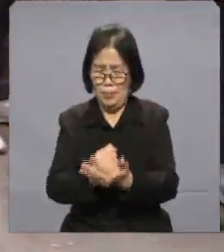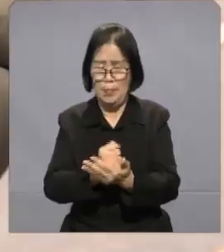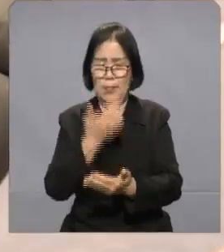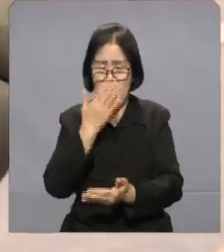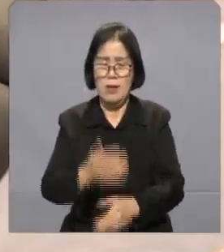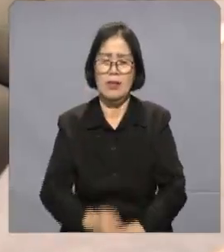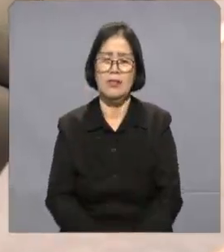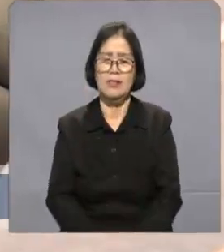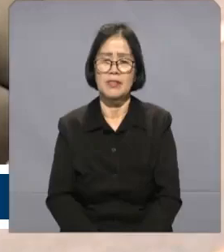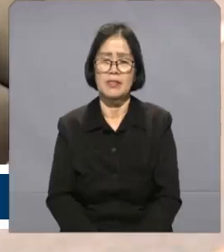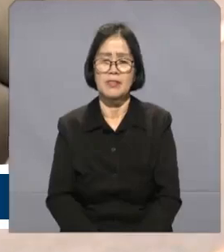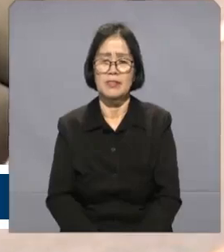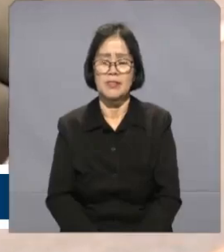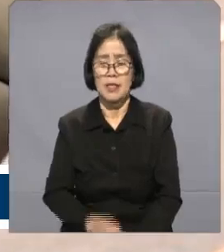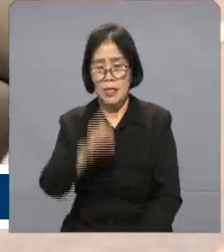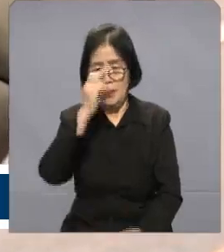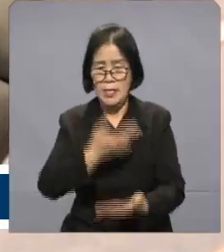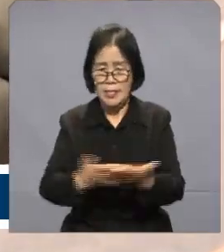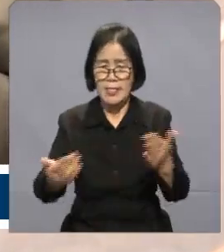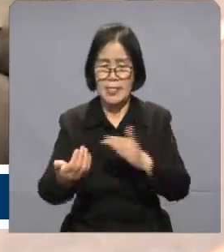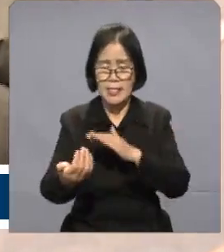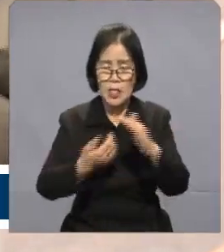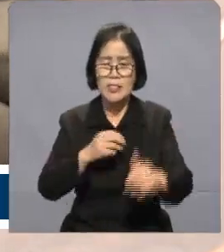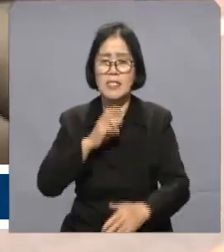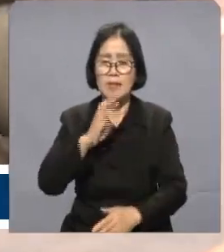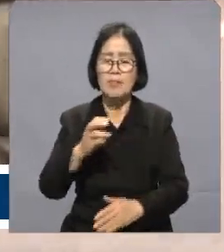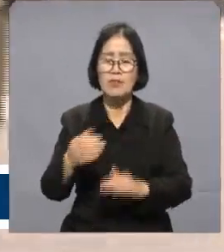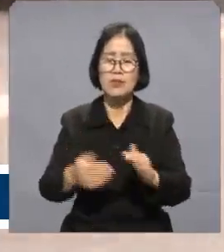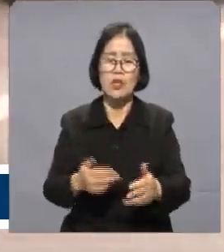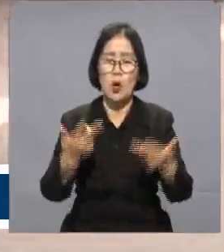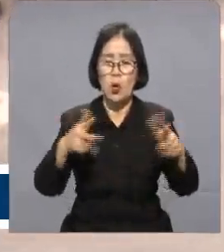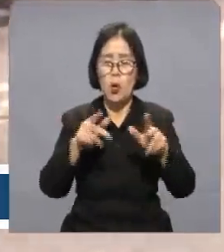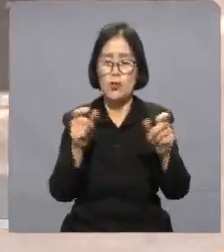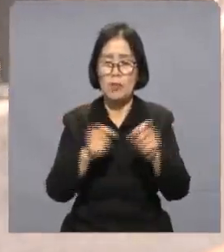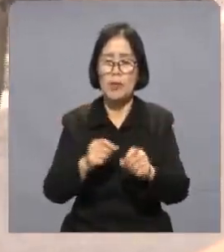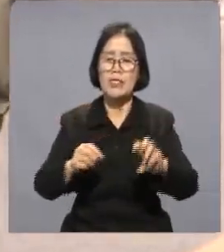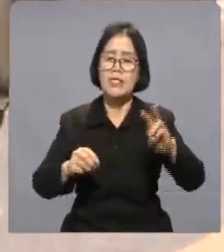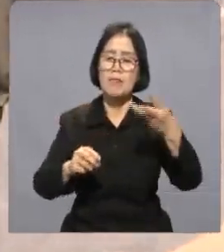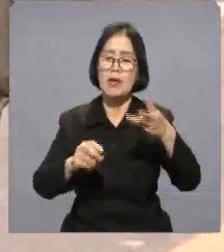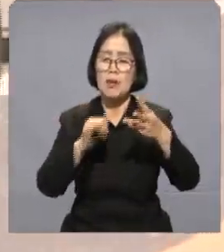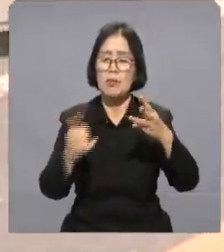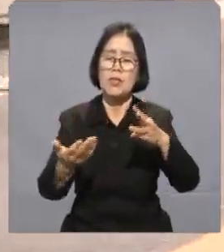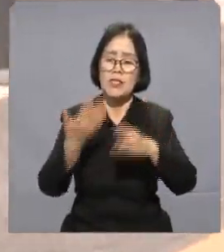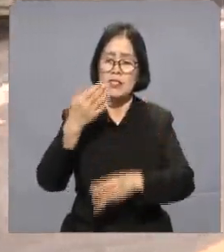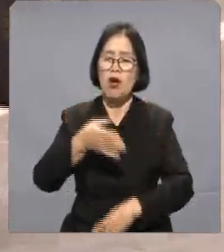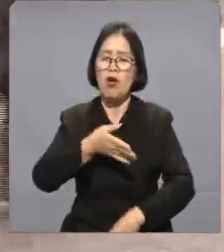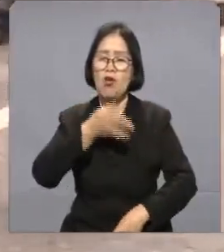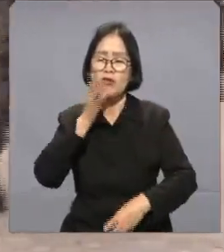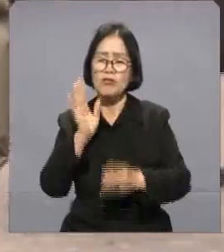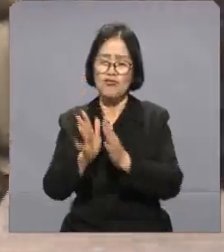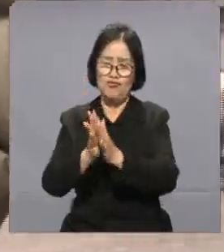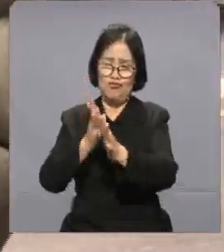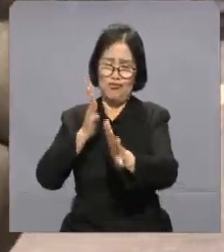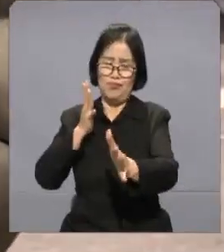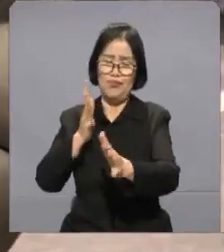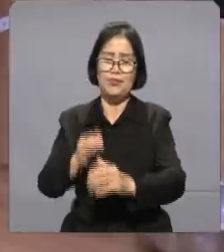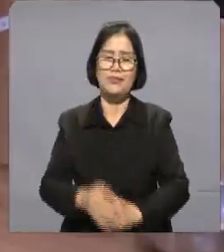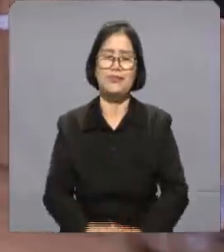맞춤입니다. 배식이 시작되기 30분 전부터 탑골공원 옆에는 300여 명이 넘는 어르신들이 줄을 서